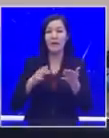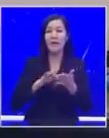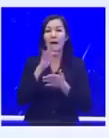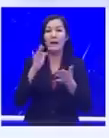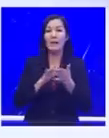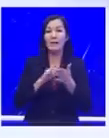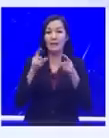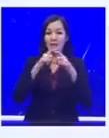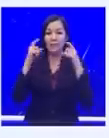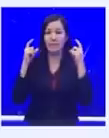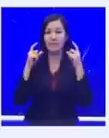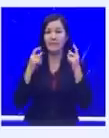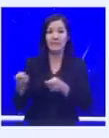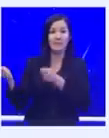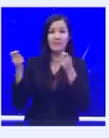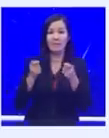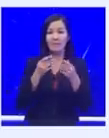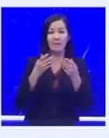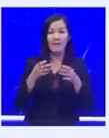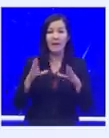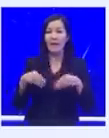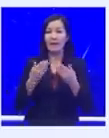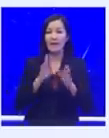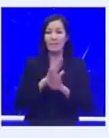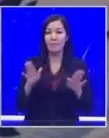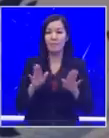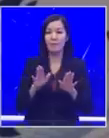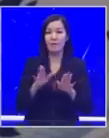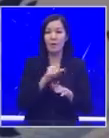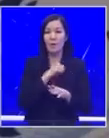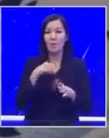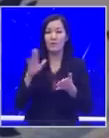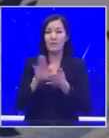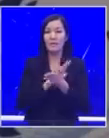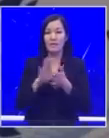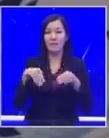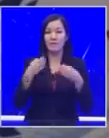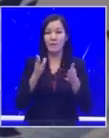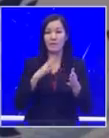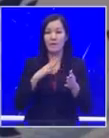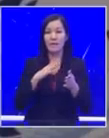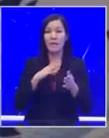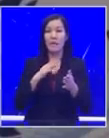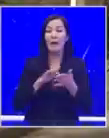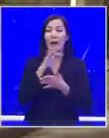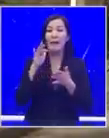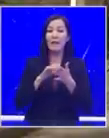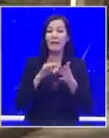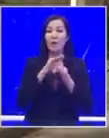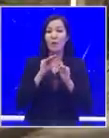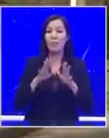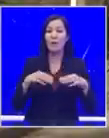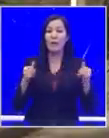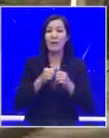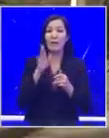тұрғындары маскаларды сырттан тасымайды. Оны Қазақстан текстилайн кәсіпорны тегін тігіп береді. Тағы бір айта кетерлігі, шаһардағы көпбалалы аналар